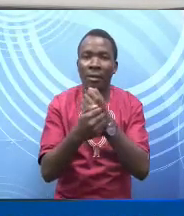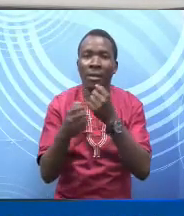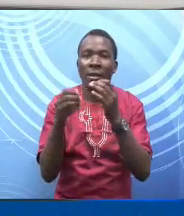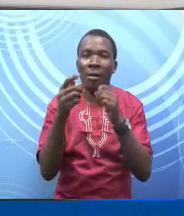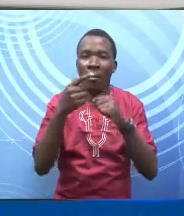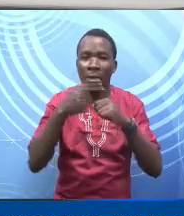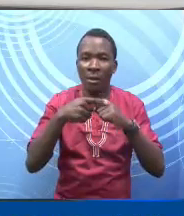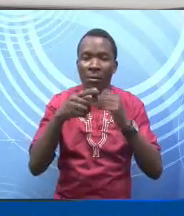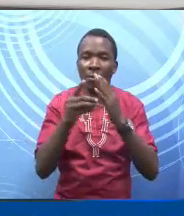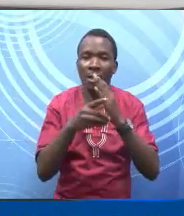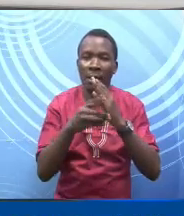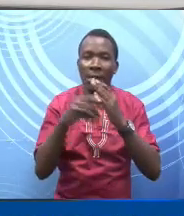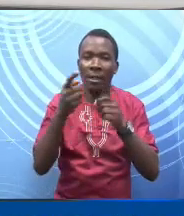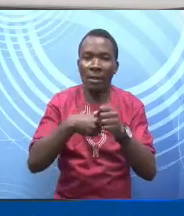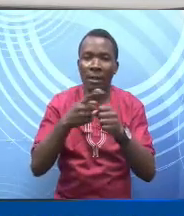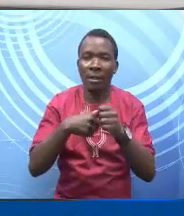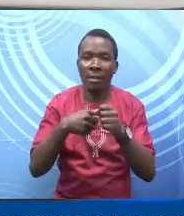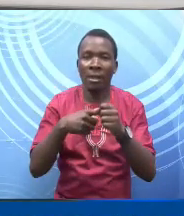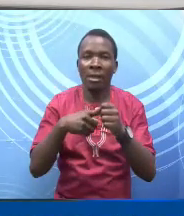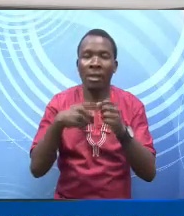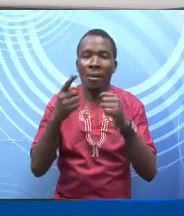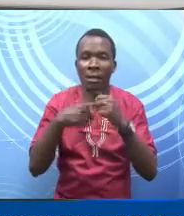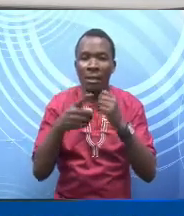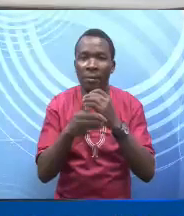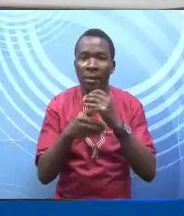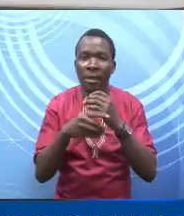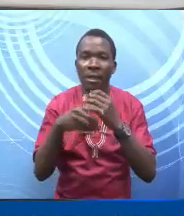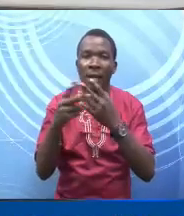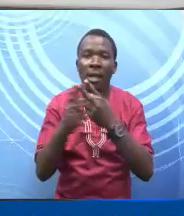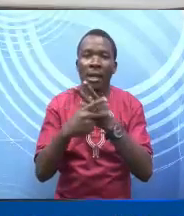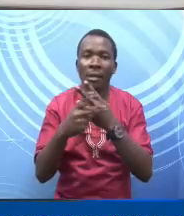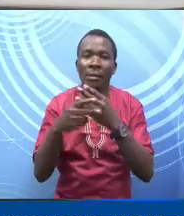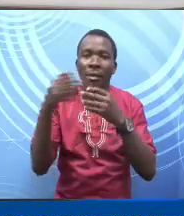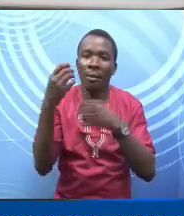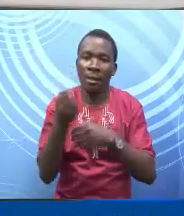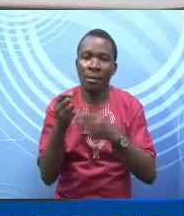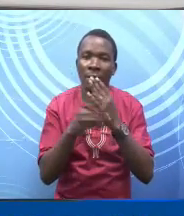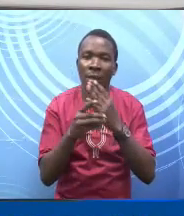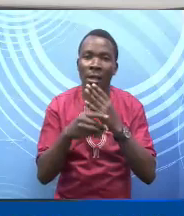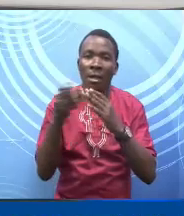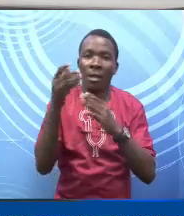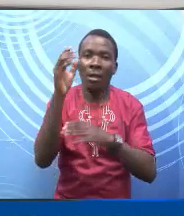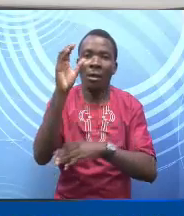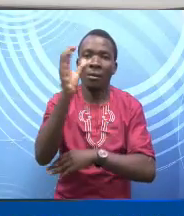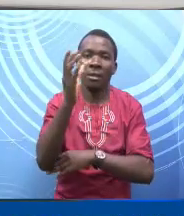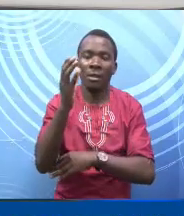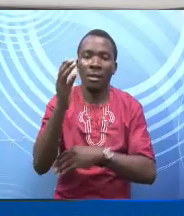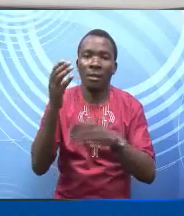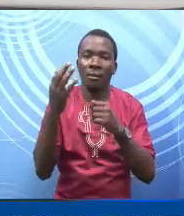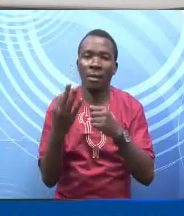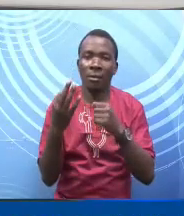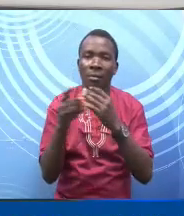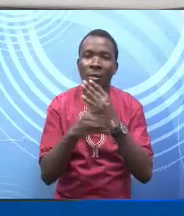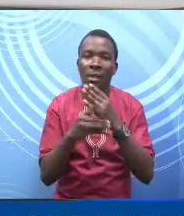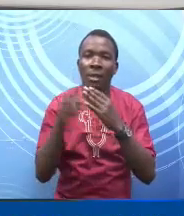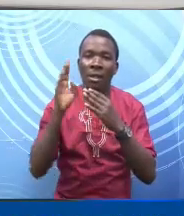ka Musanze, 6 bo mu karere ka Kayonza, 5 bo mu karere ka Rusizi, 3 bo mu karere ka Huye, 3 bo mu